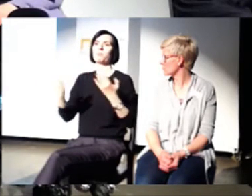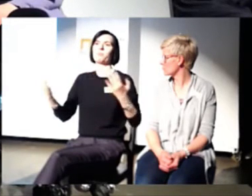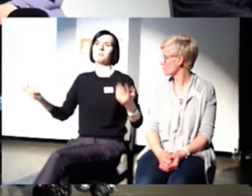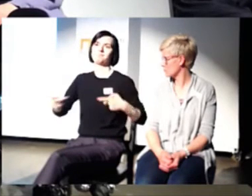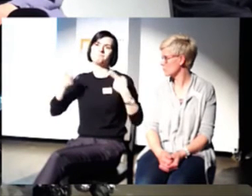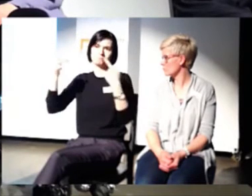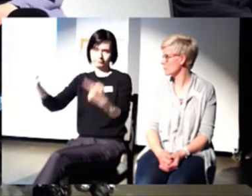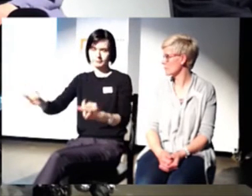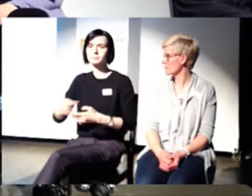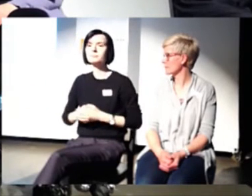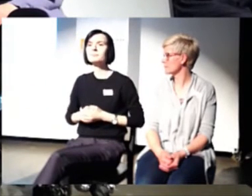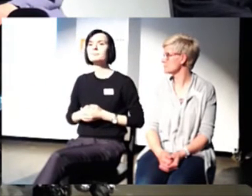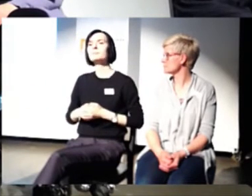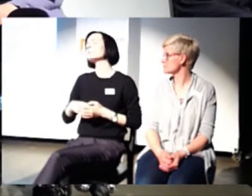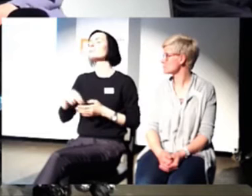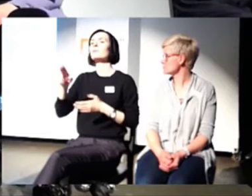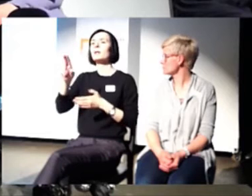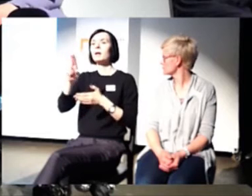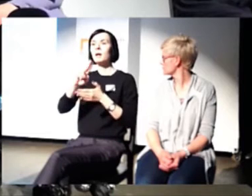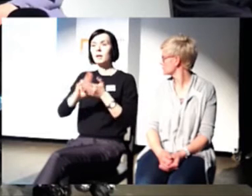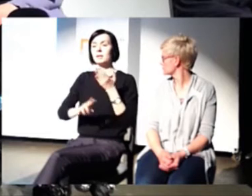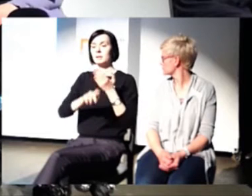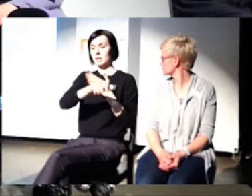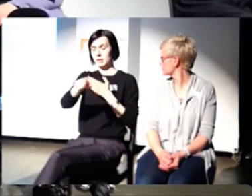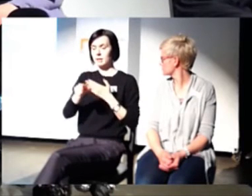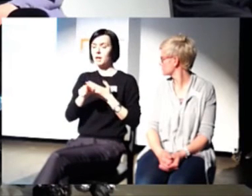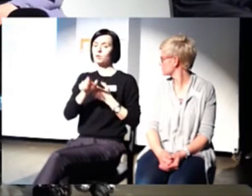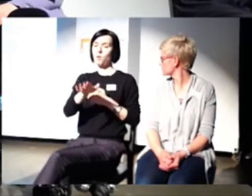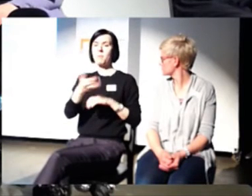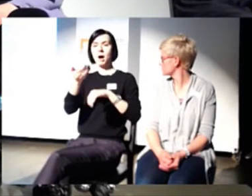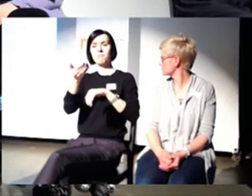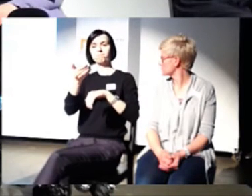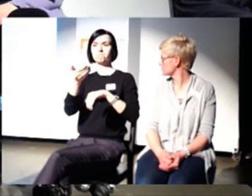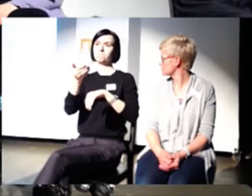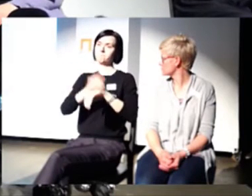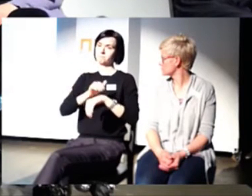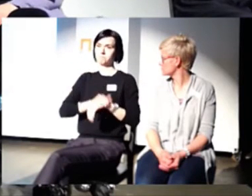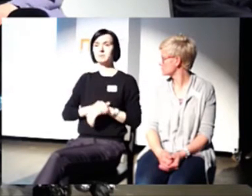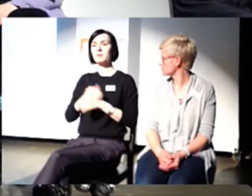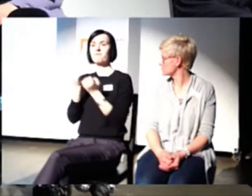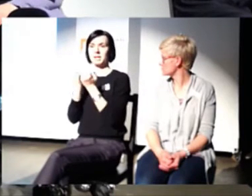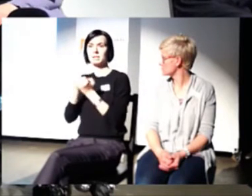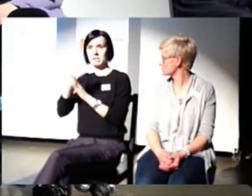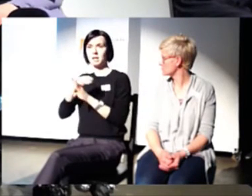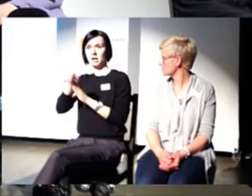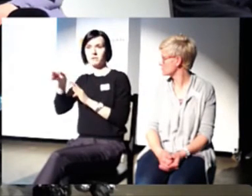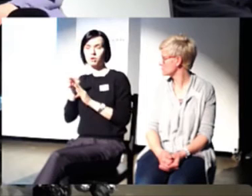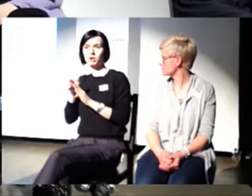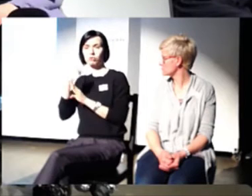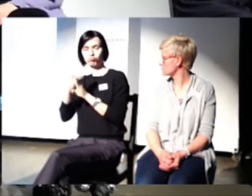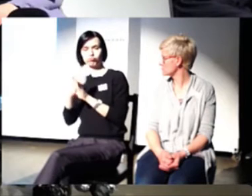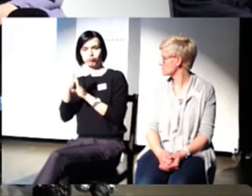Hakemuksen taiteellisia ansioita arvioidaan vertaisarviointina, joka perustuu hakijan työsuunnitelman, CV